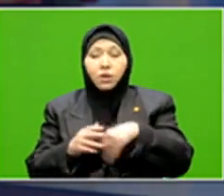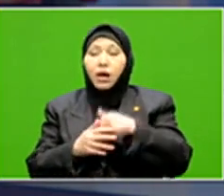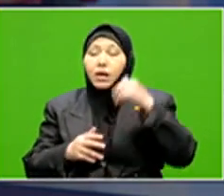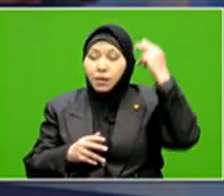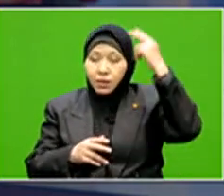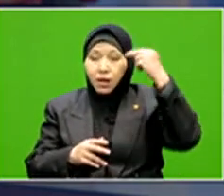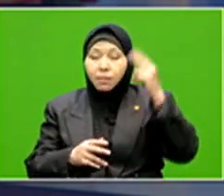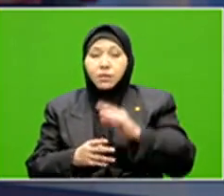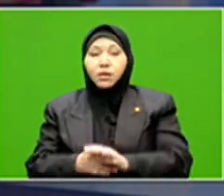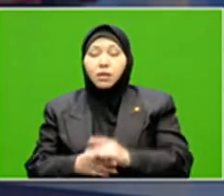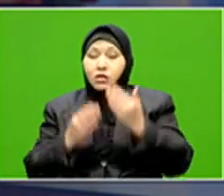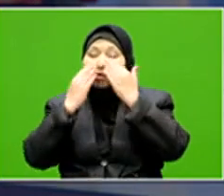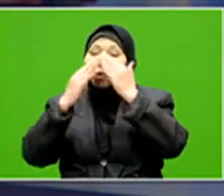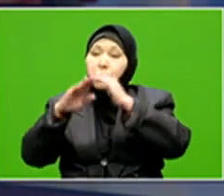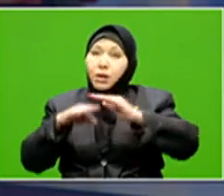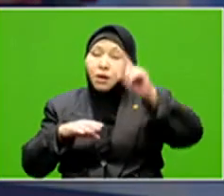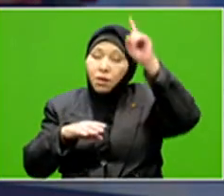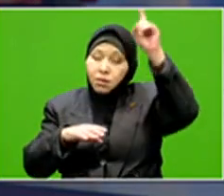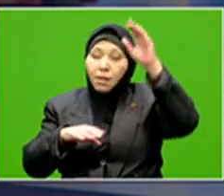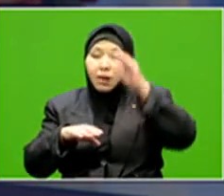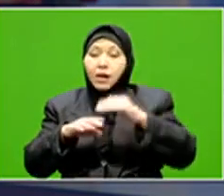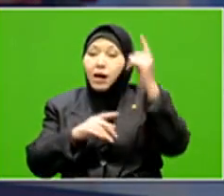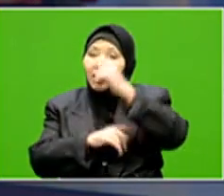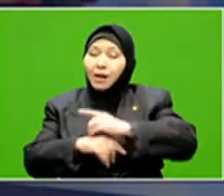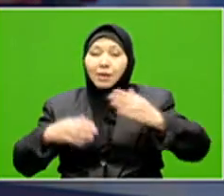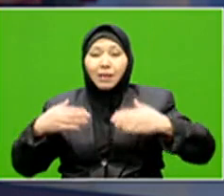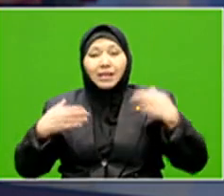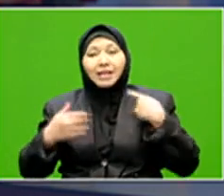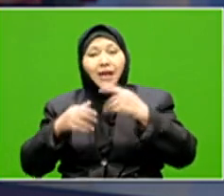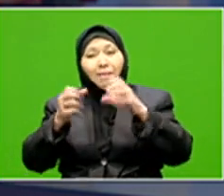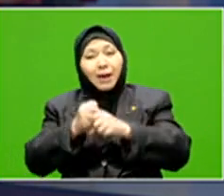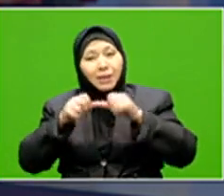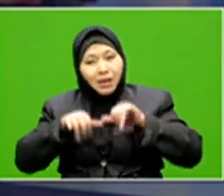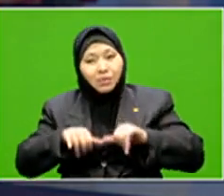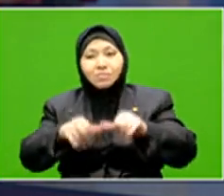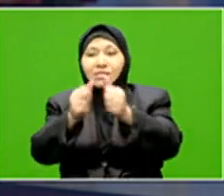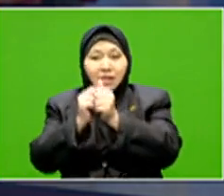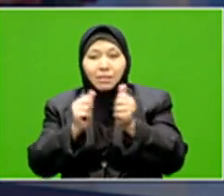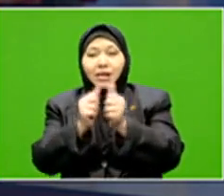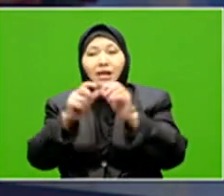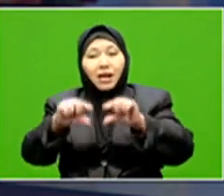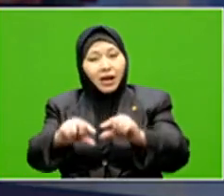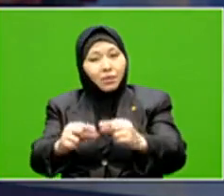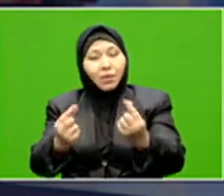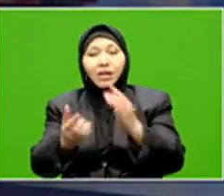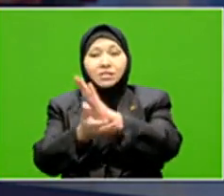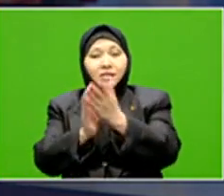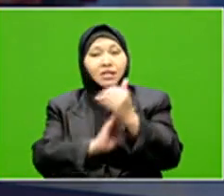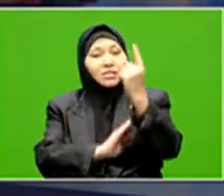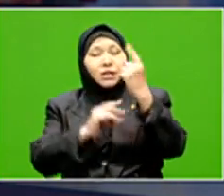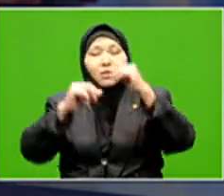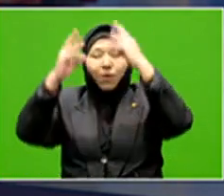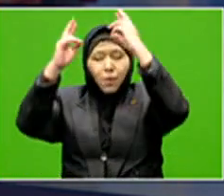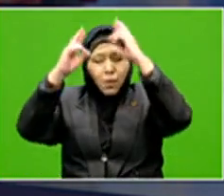sekalian? Kita bersyukur pada Allah Subhanahu Wa Taala pada hari yang berbahagia ini kita dapat meneruskan bersama Al-Quran sebagai satu rahmat